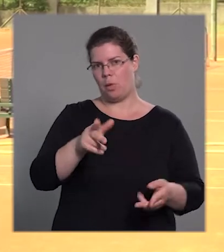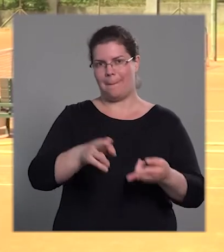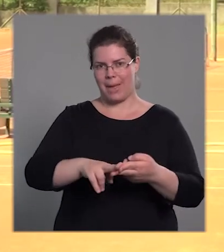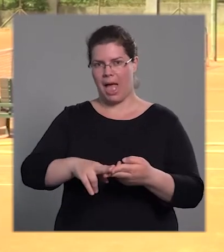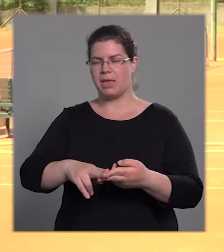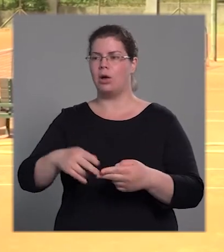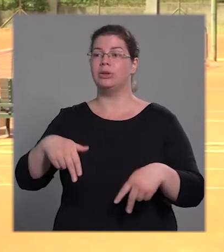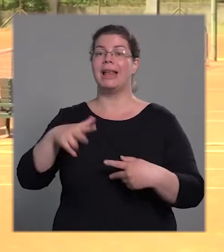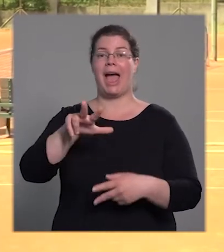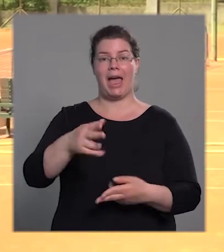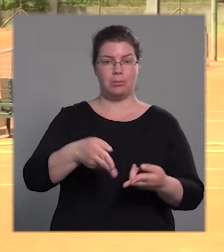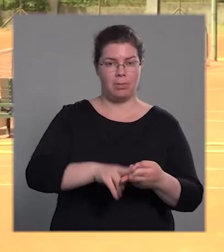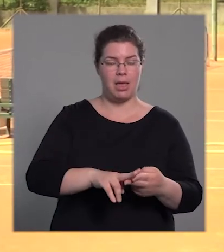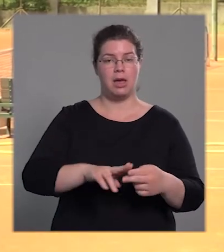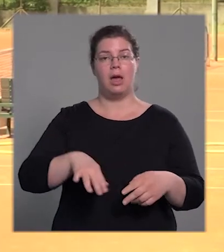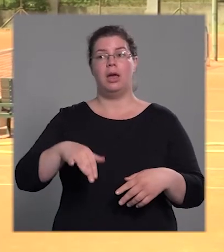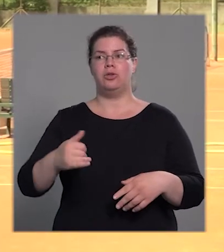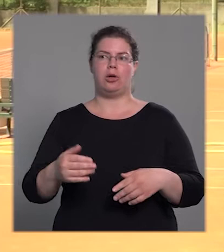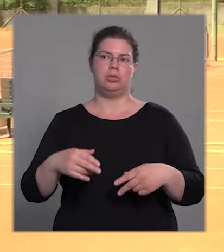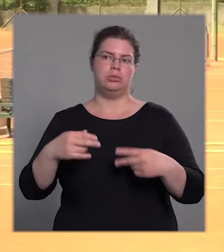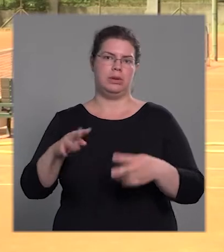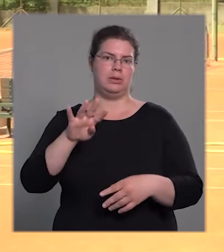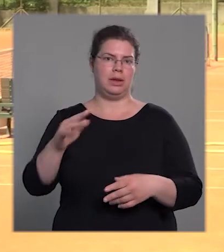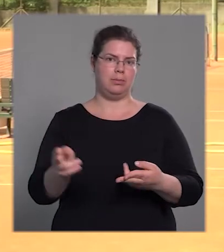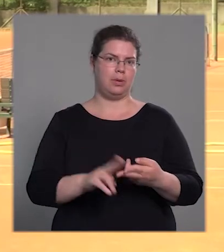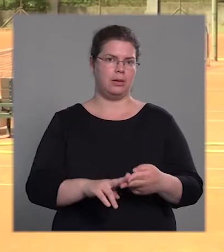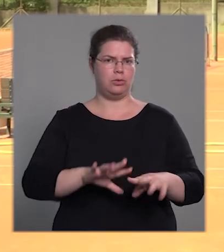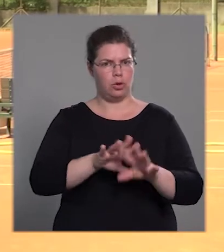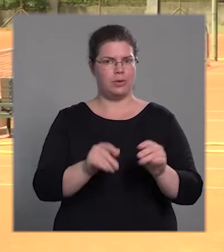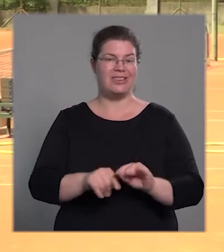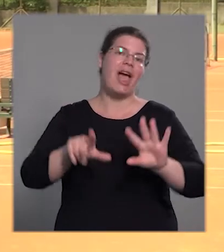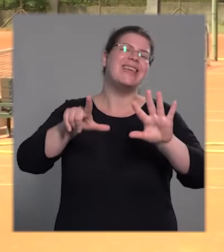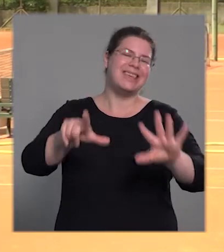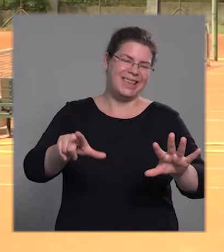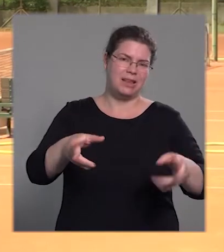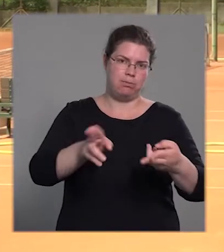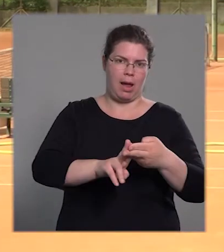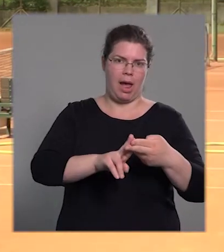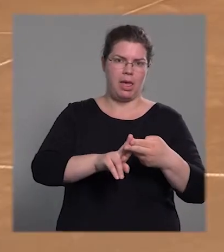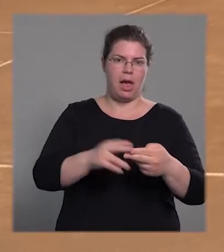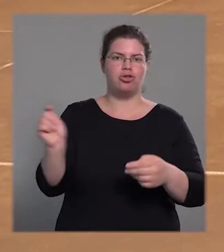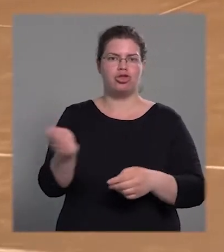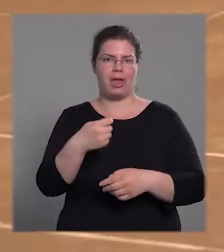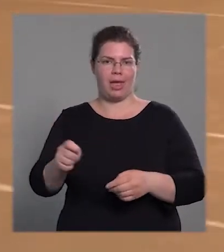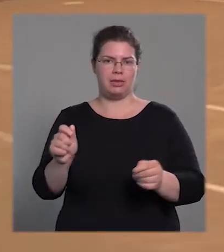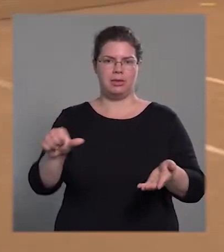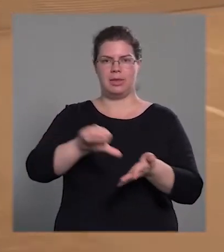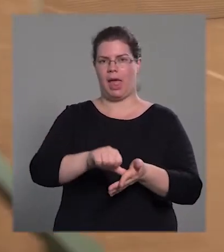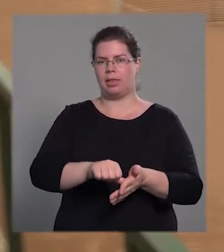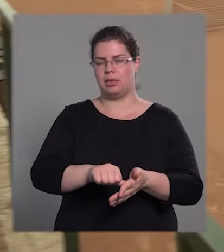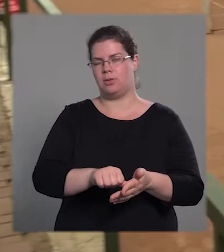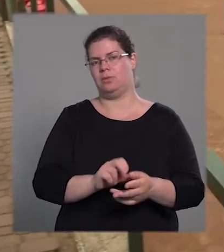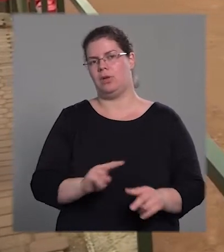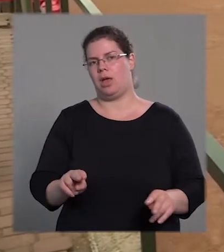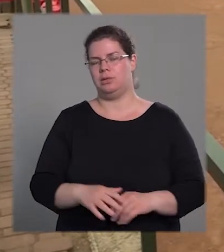kibővültünk három pályára, majd ezt követően még négy pályát építettünk, tehát most egy 7 pályás teniszcentrumról beszélünk, 7 salakpályával rendelkezünk jelen